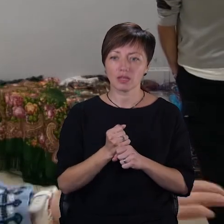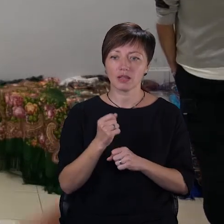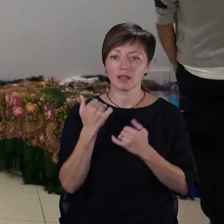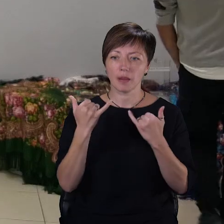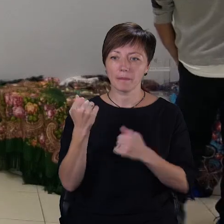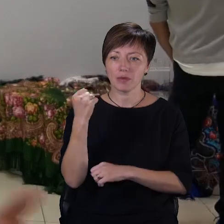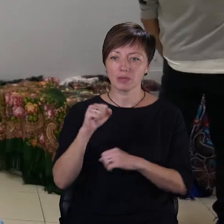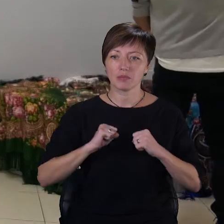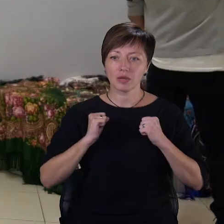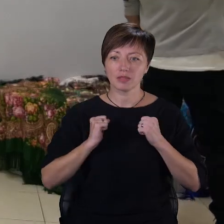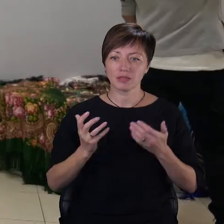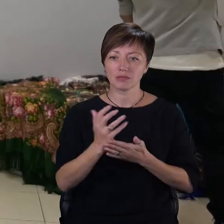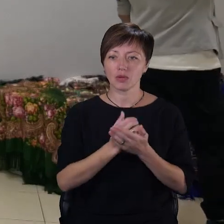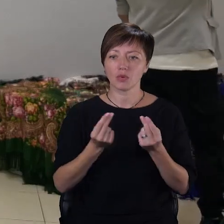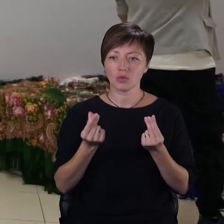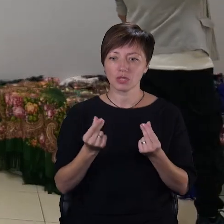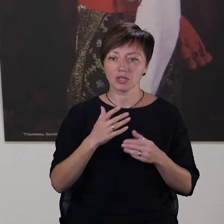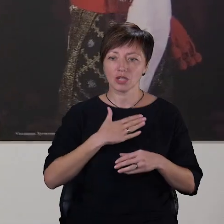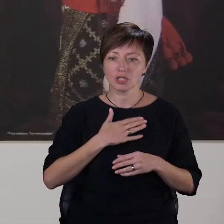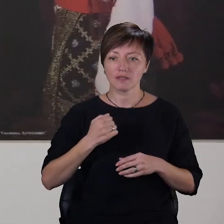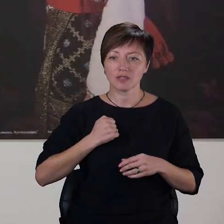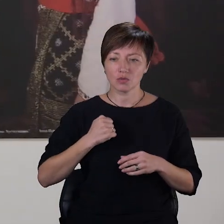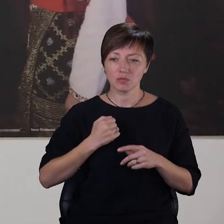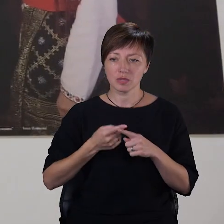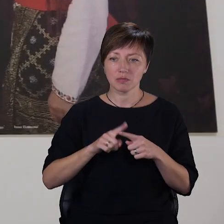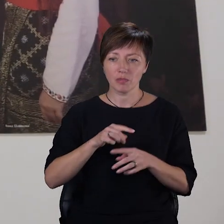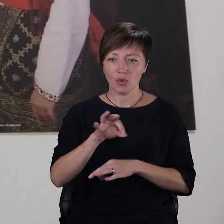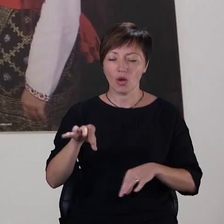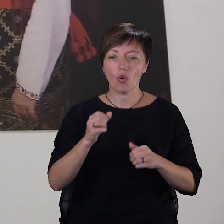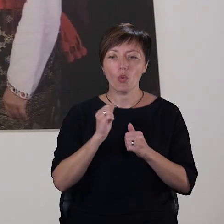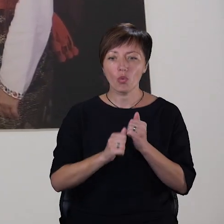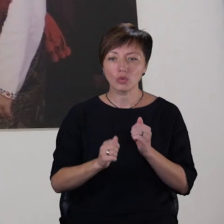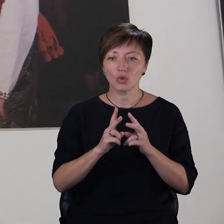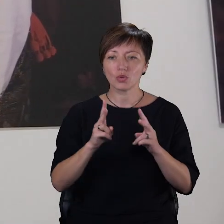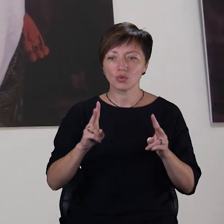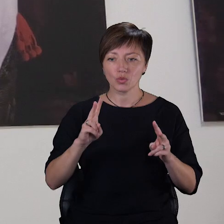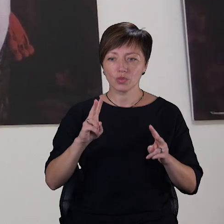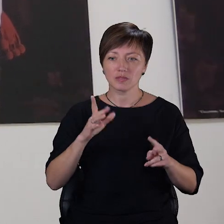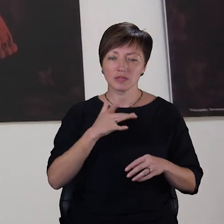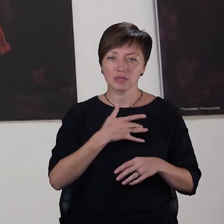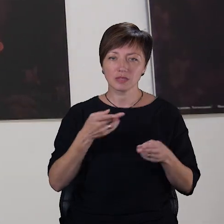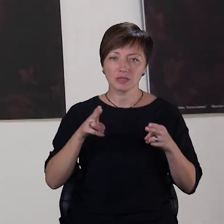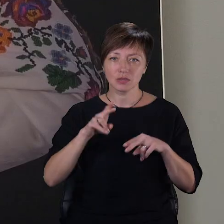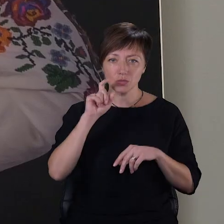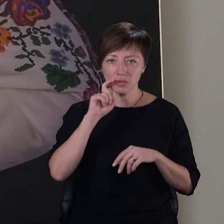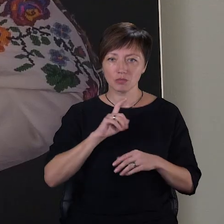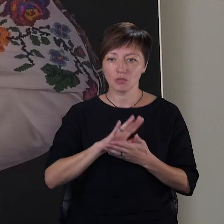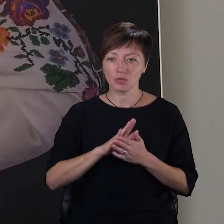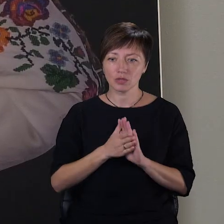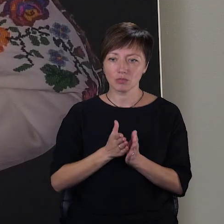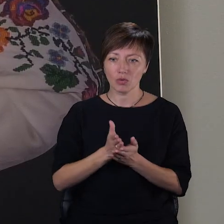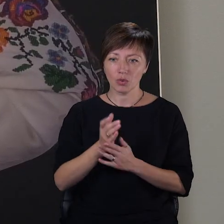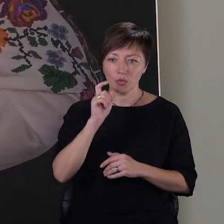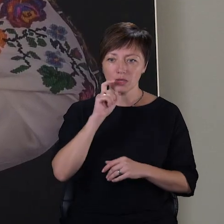перемогу, бо ми намагаємось зібрати кошти на наших військових цим проєктом. Кожна, хто з Україною в серці, і кожна, хто з позицією